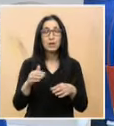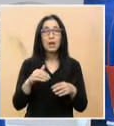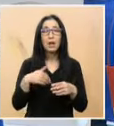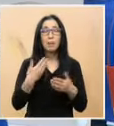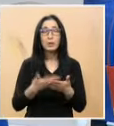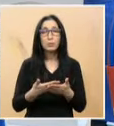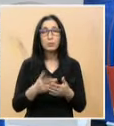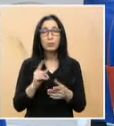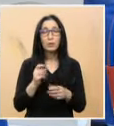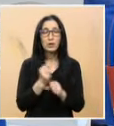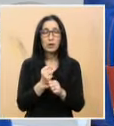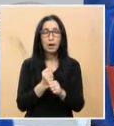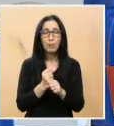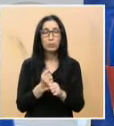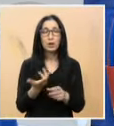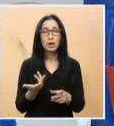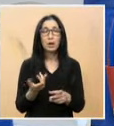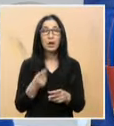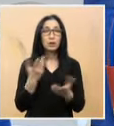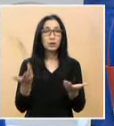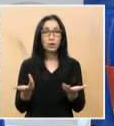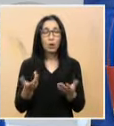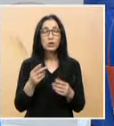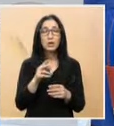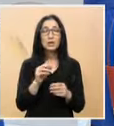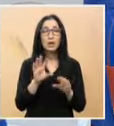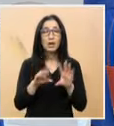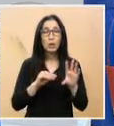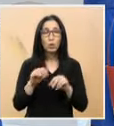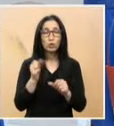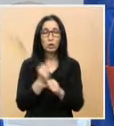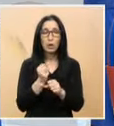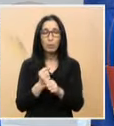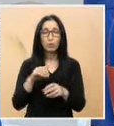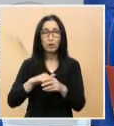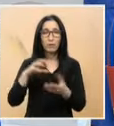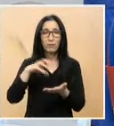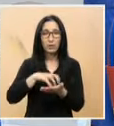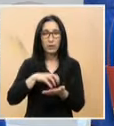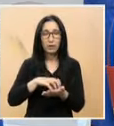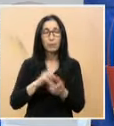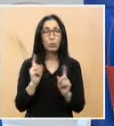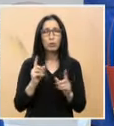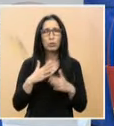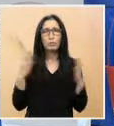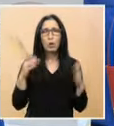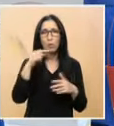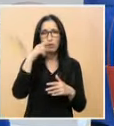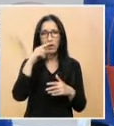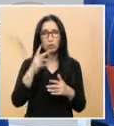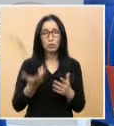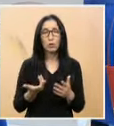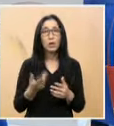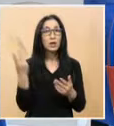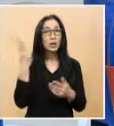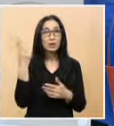учениците по-лесно да се приспособят за работа в реална работна среда, т.е. да се научат да работят в екип, което